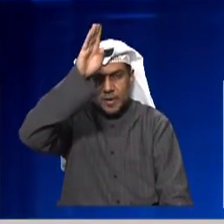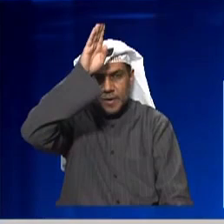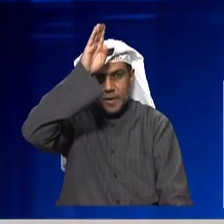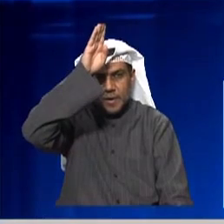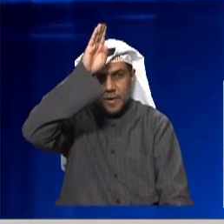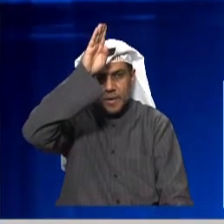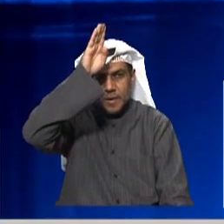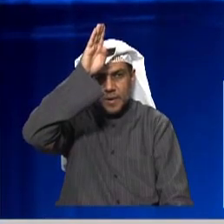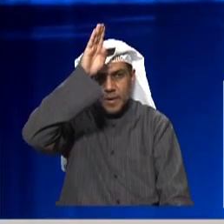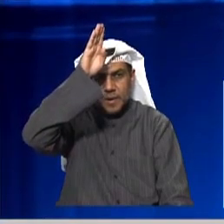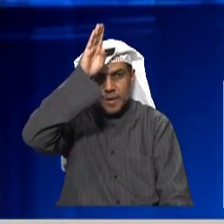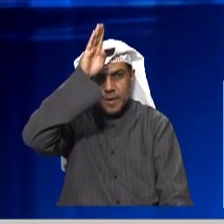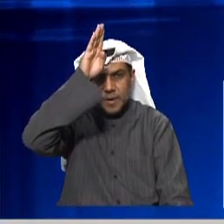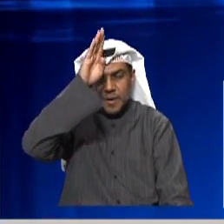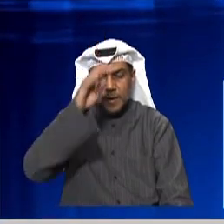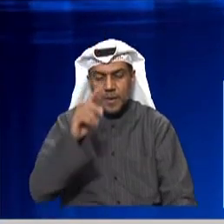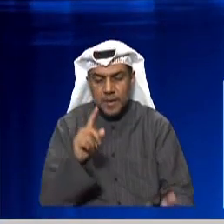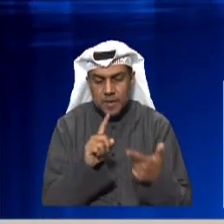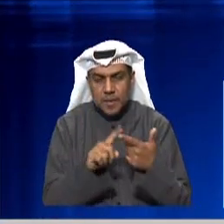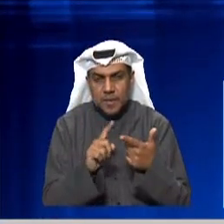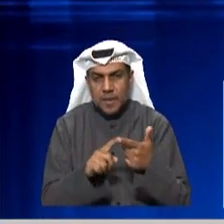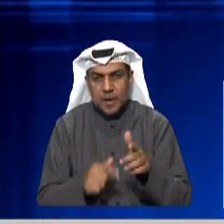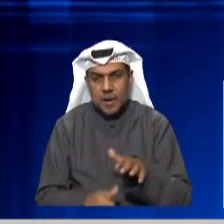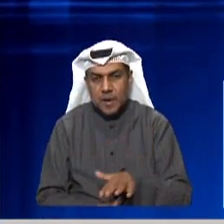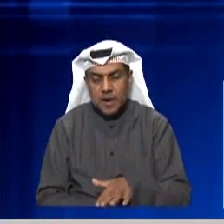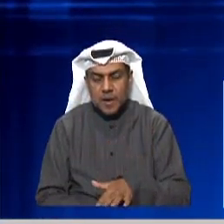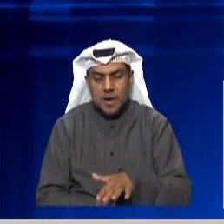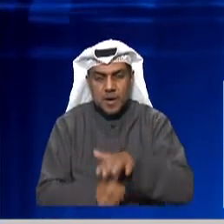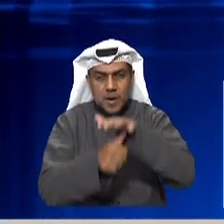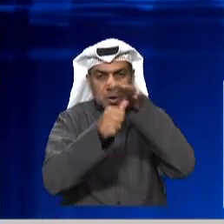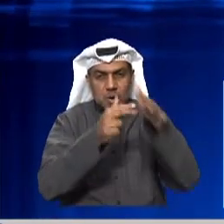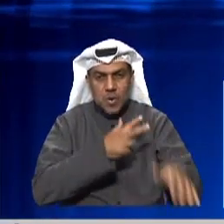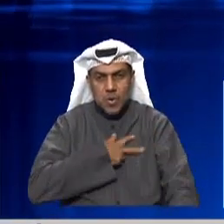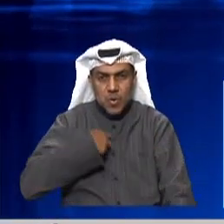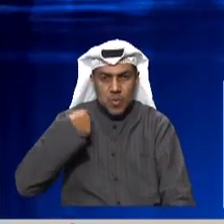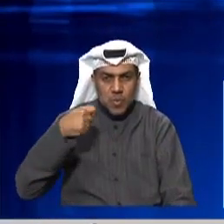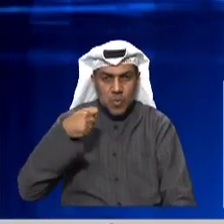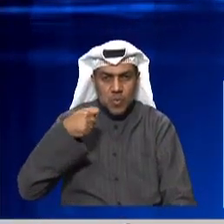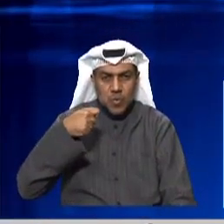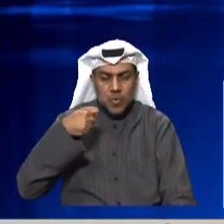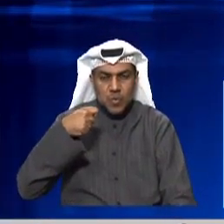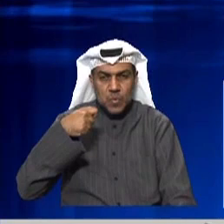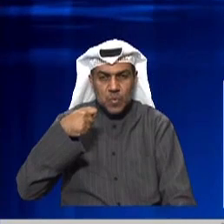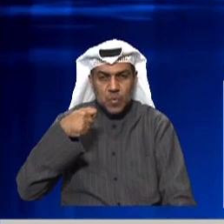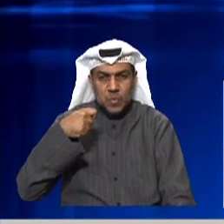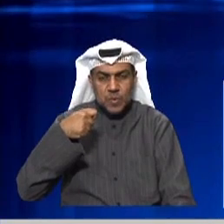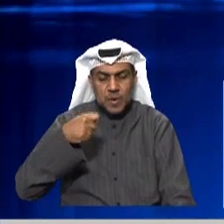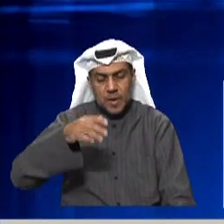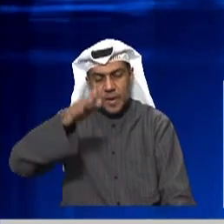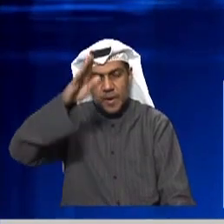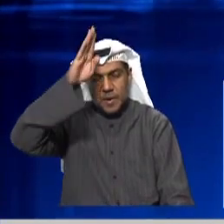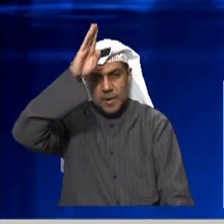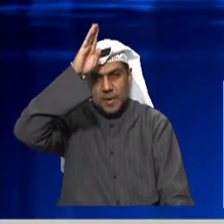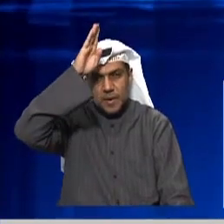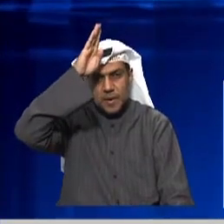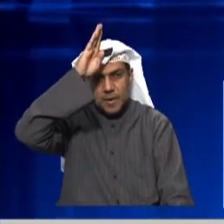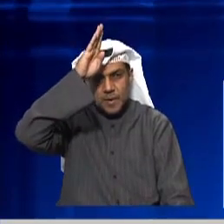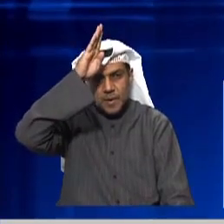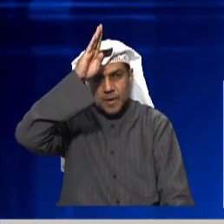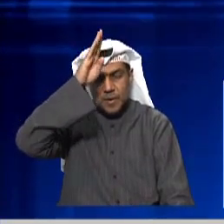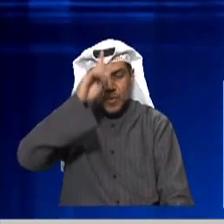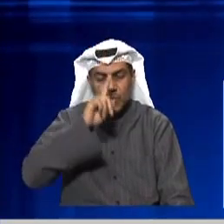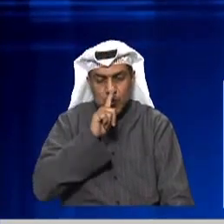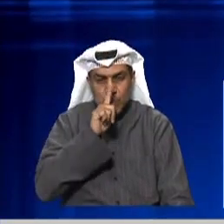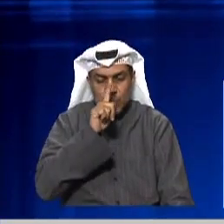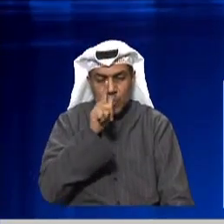الشقيقة، وإلى سيادة محمد شياع السوداني رئيس مجلس الوزراء في جمهورية العراق الشقيق.